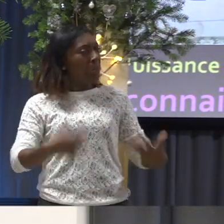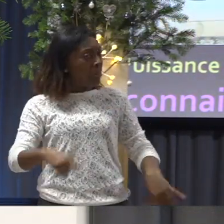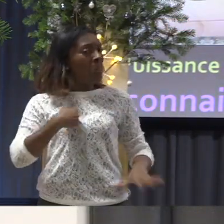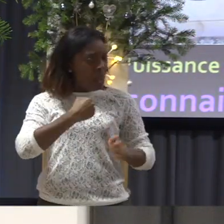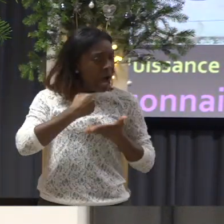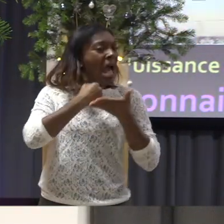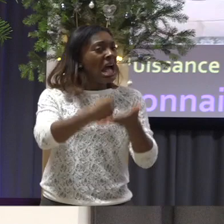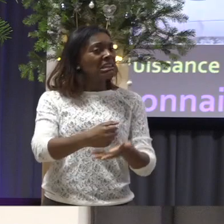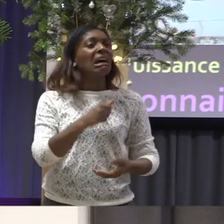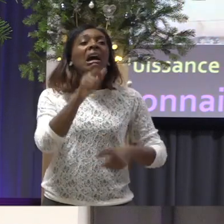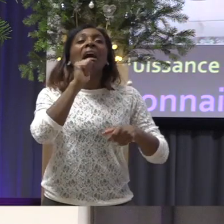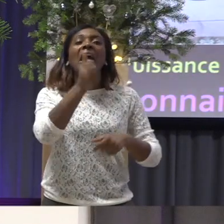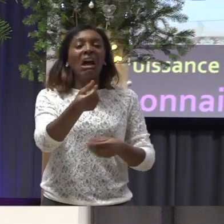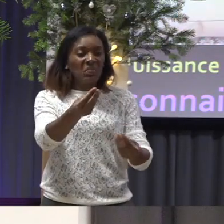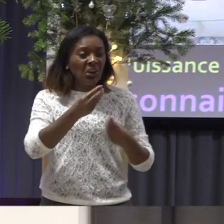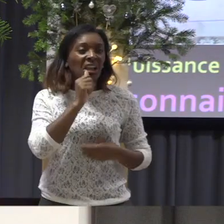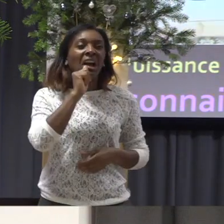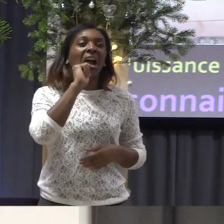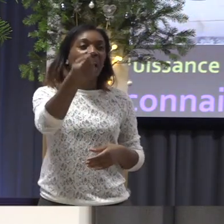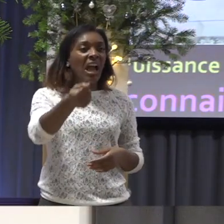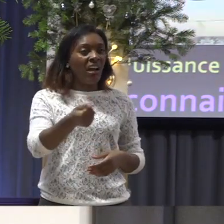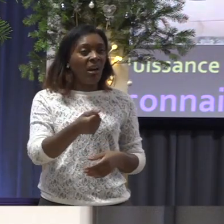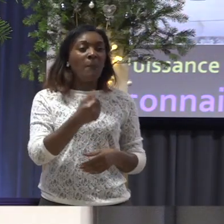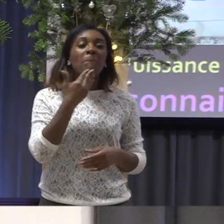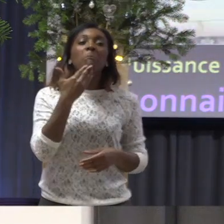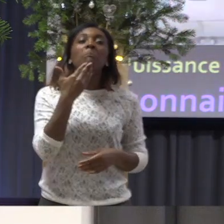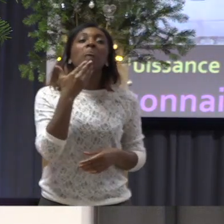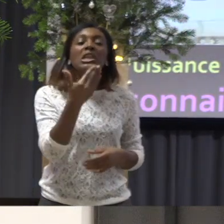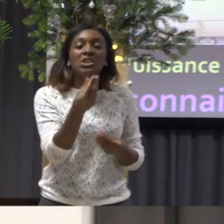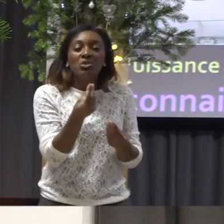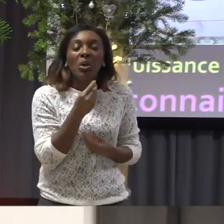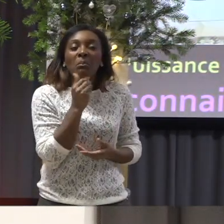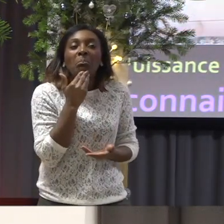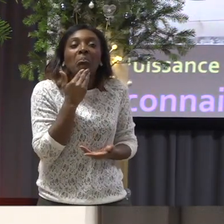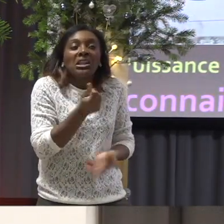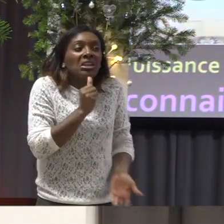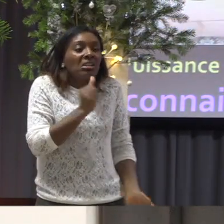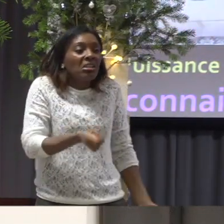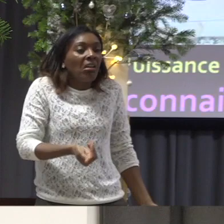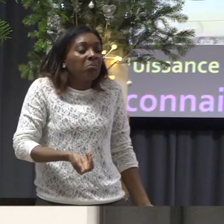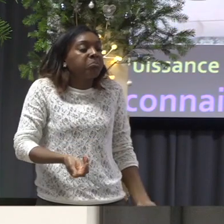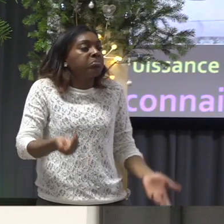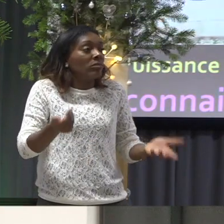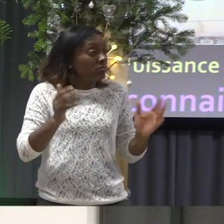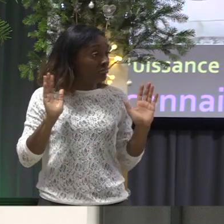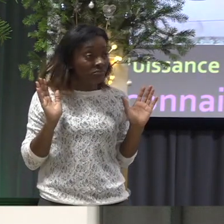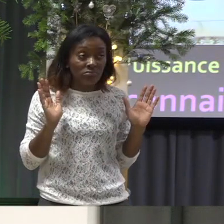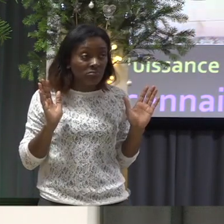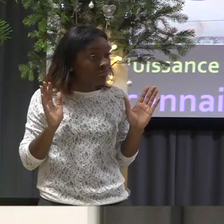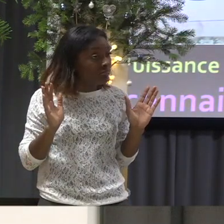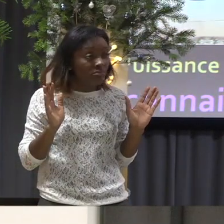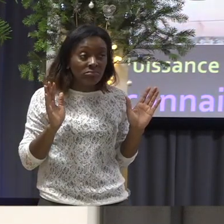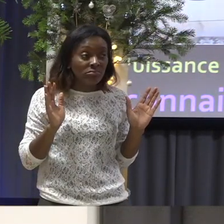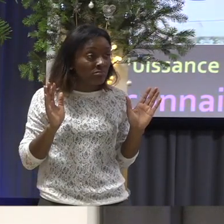espèce d'ingratitude, il y a une espèce de manque de reconnaissance. Eh bien, c'est ça le fait. Dieu t'a envoyé. Fais une